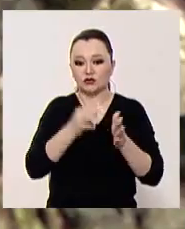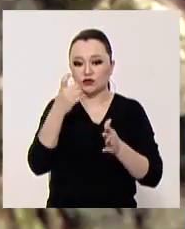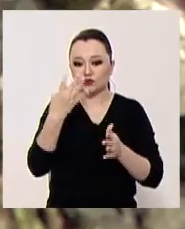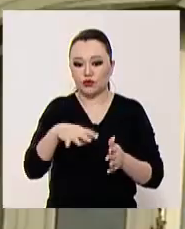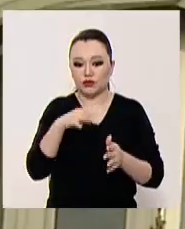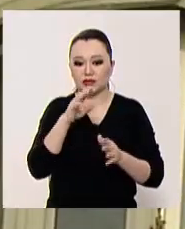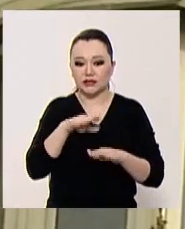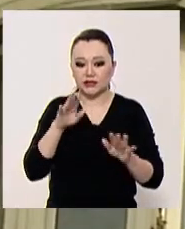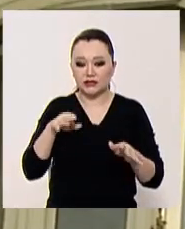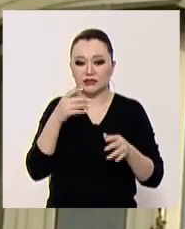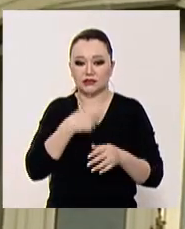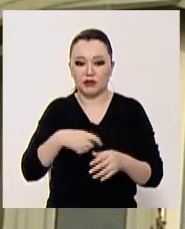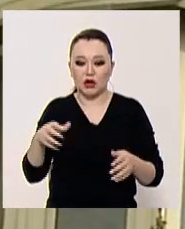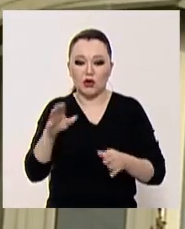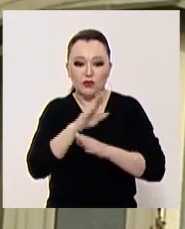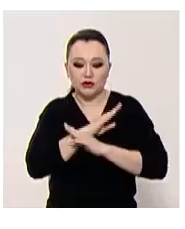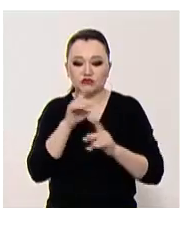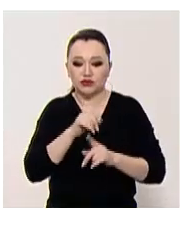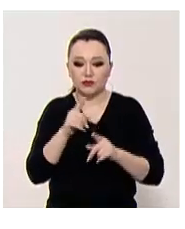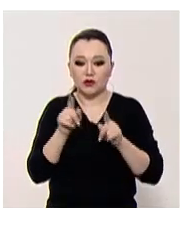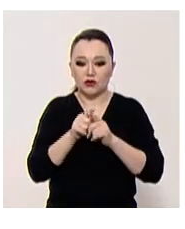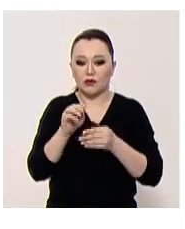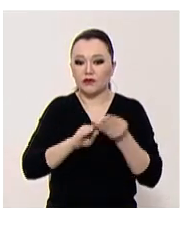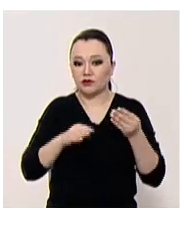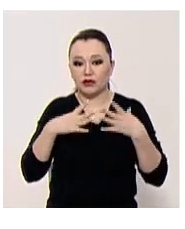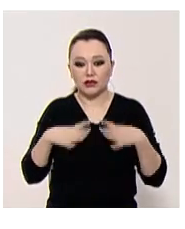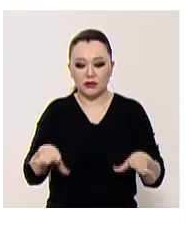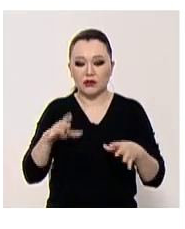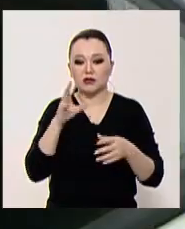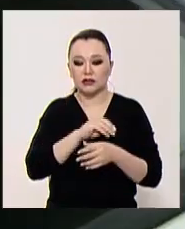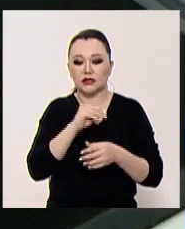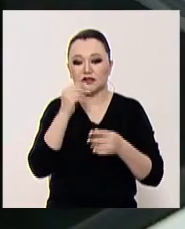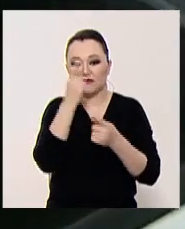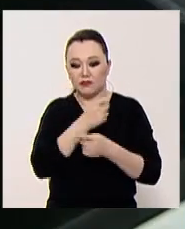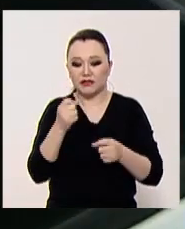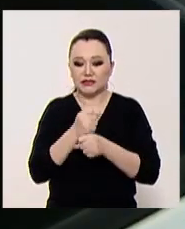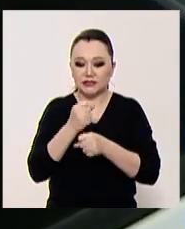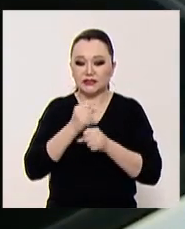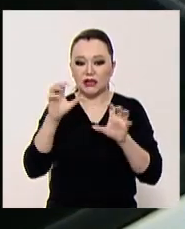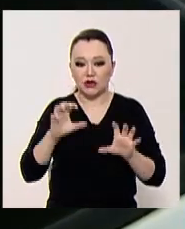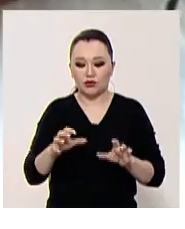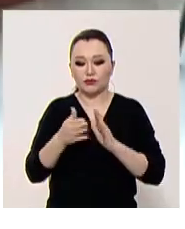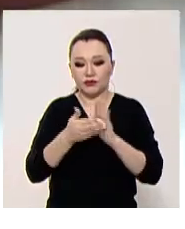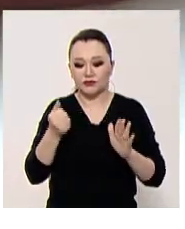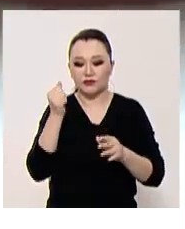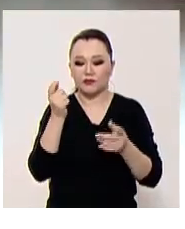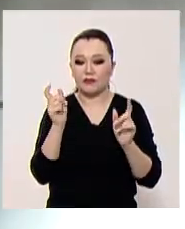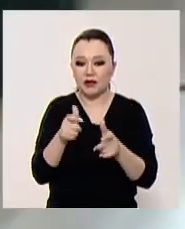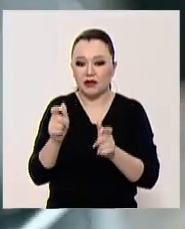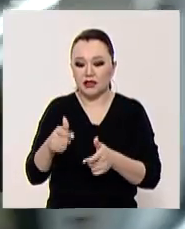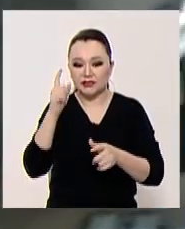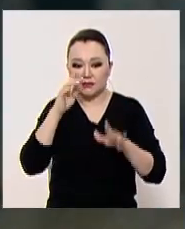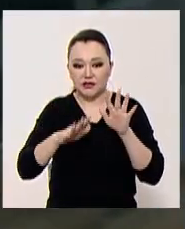подростков свели счеты жизнью. Чтобы не допустить повторения сценария, в Мининформации разработали законопроект, призванный блокировать